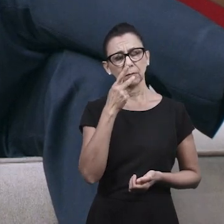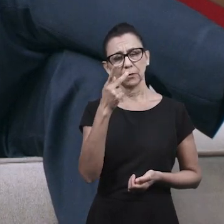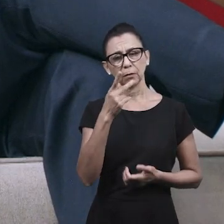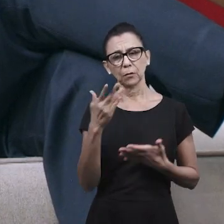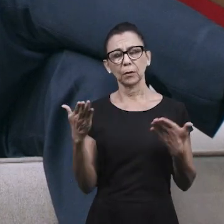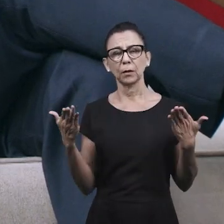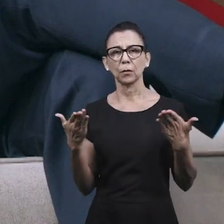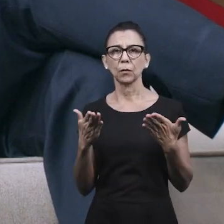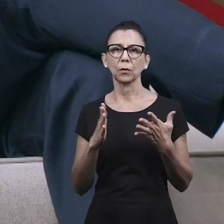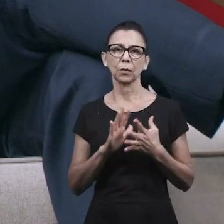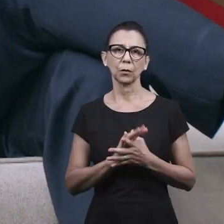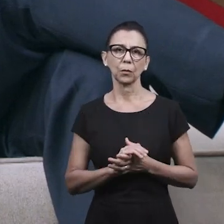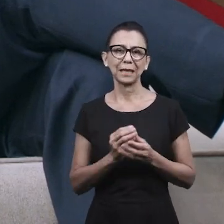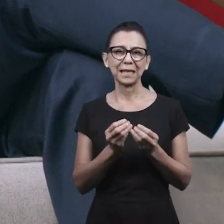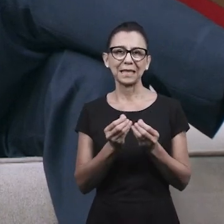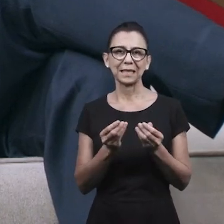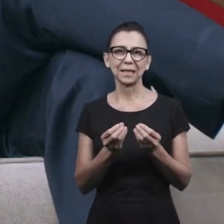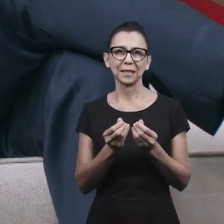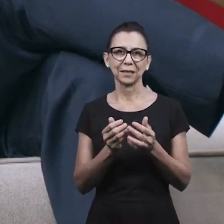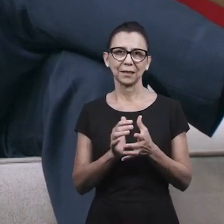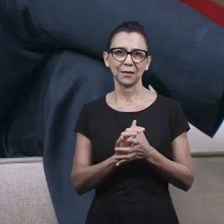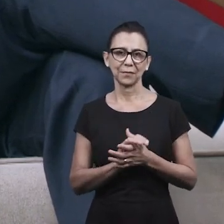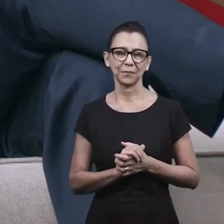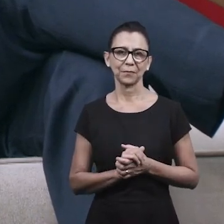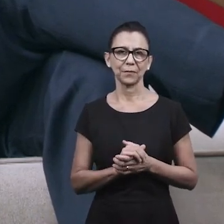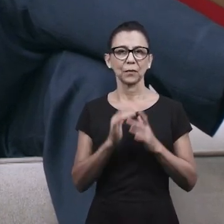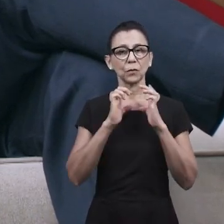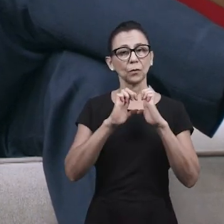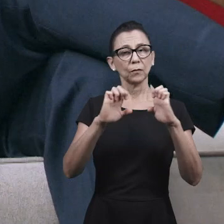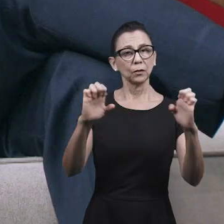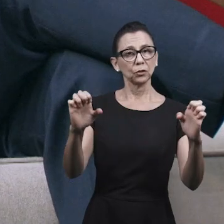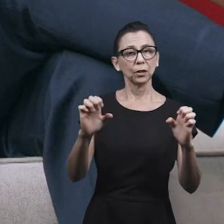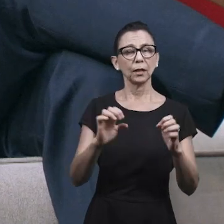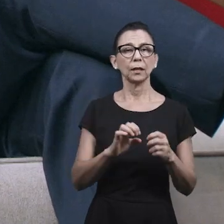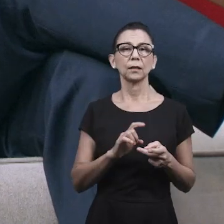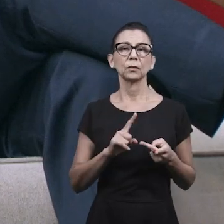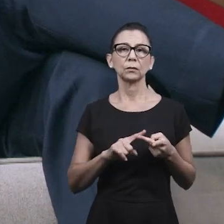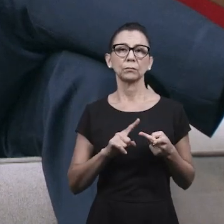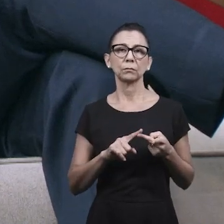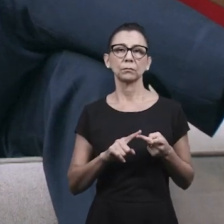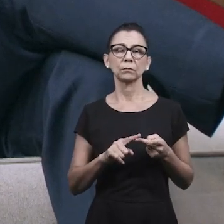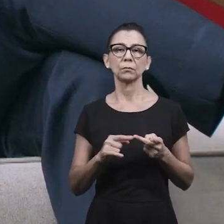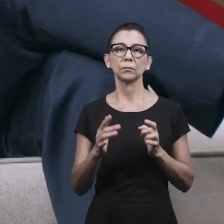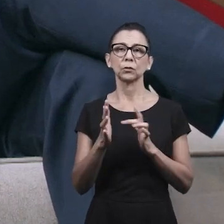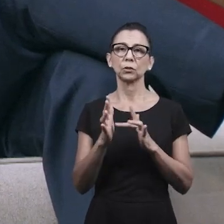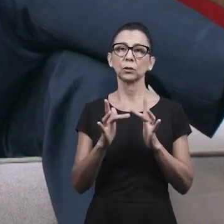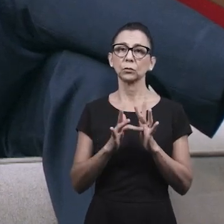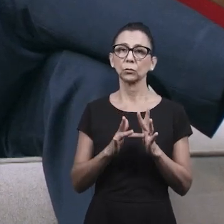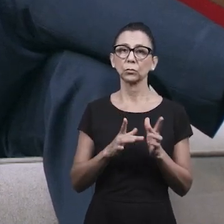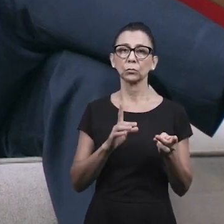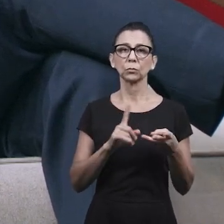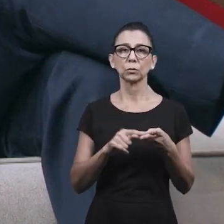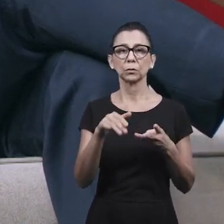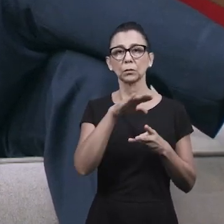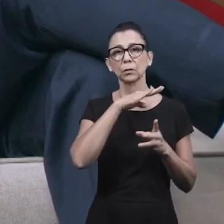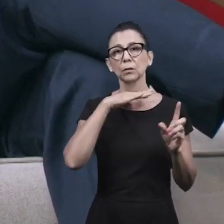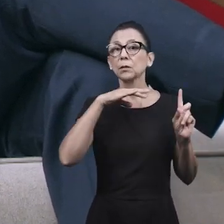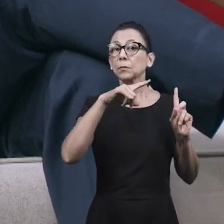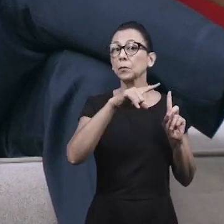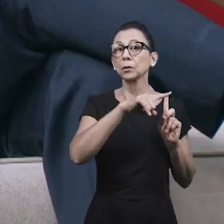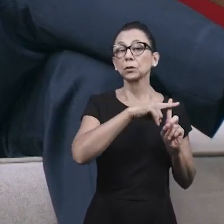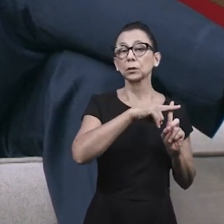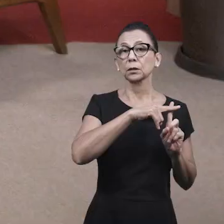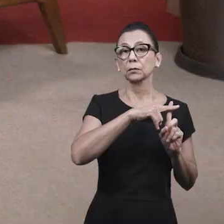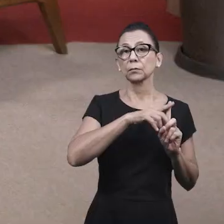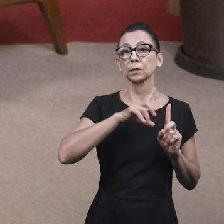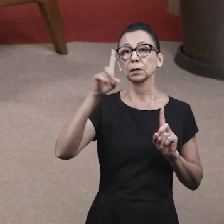c'est l'essence de l'évangile, de la vie de Jésus, de son sacrifice. Parce que